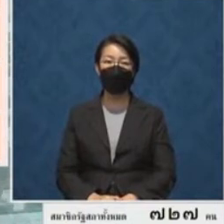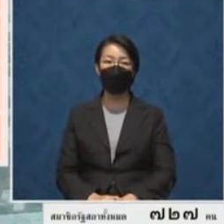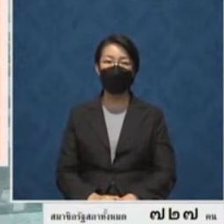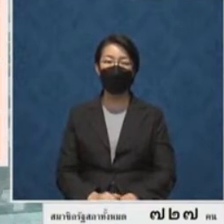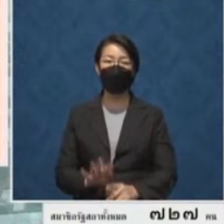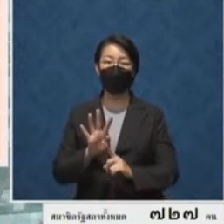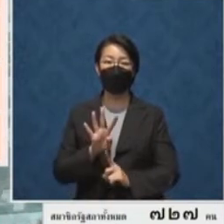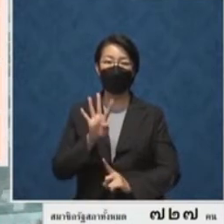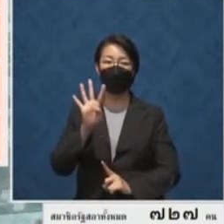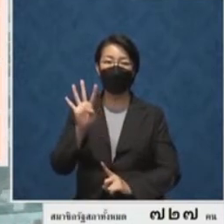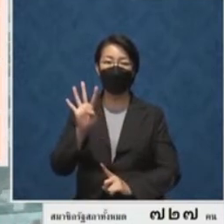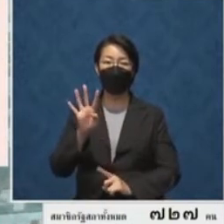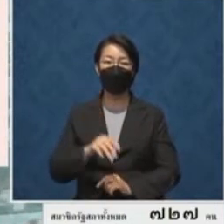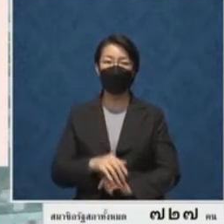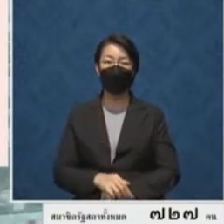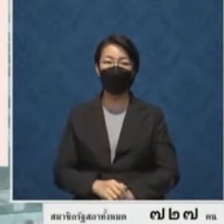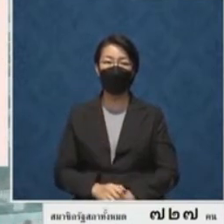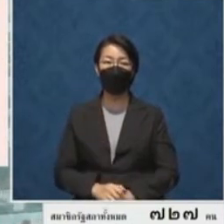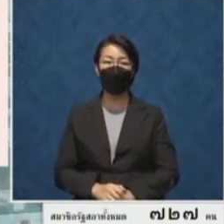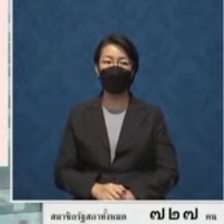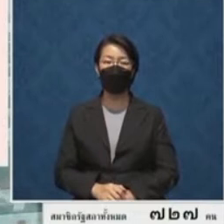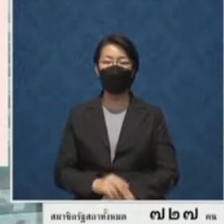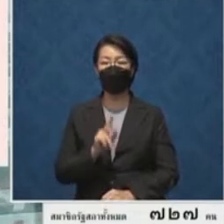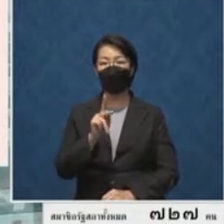4นายกมลศักดิ์ลีวามะ